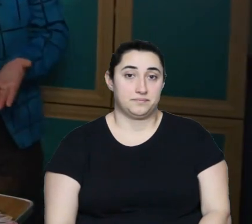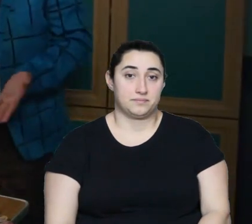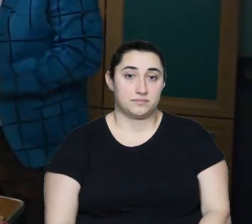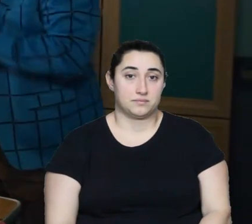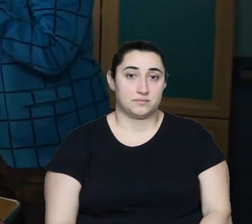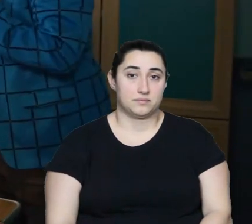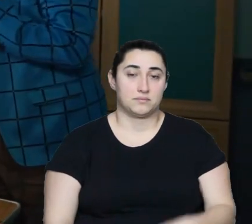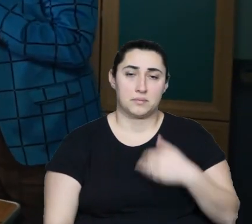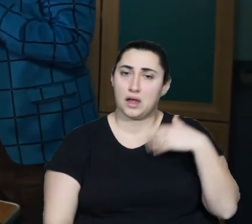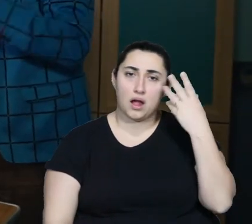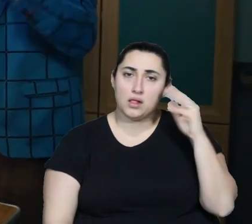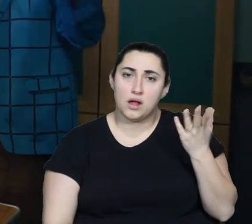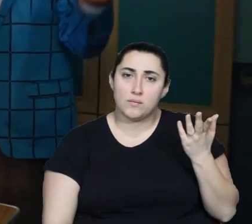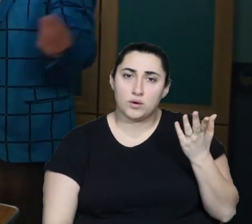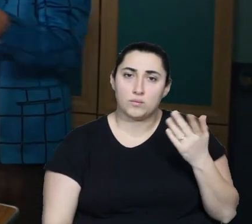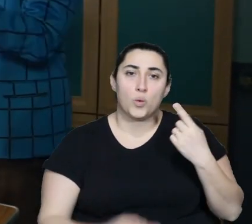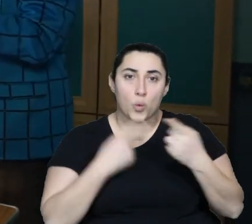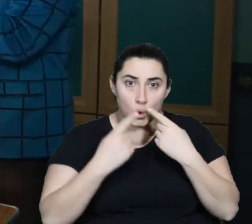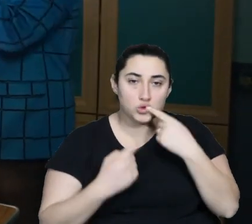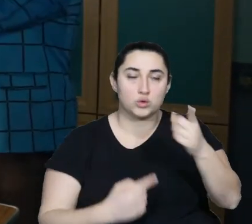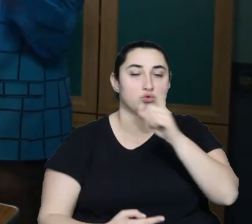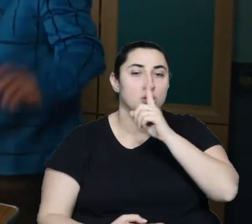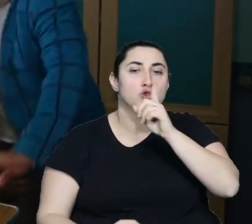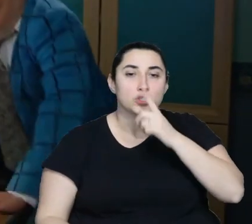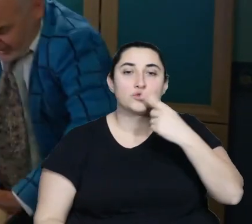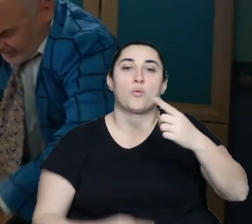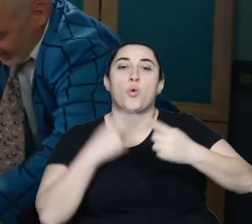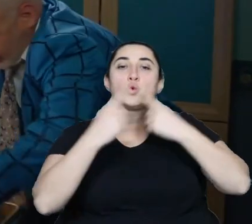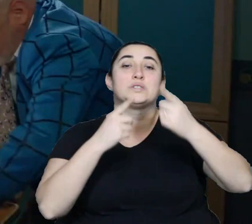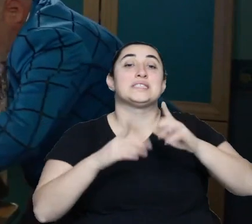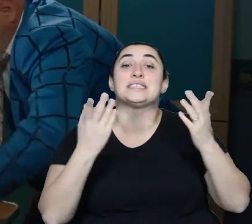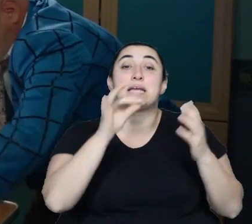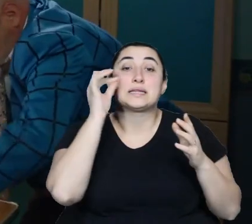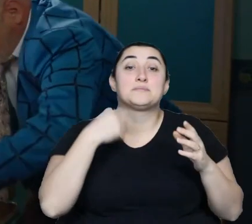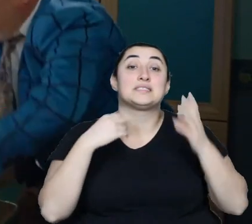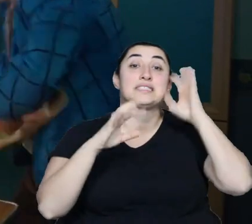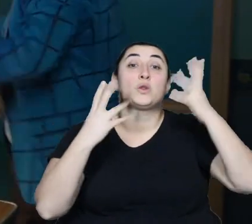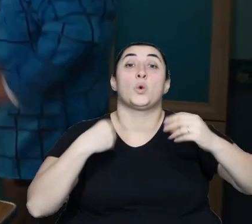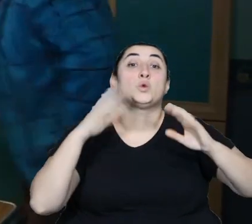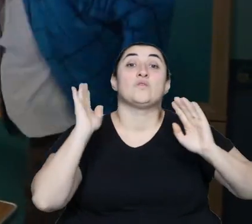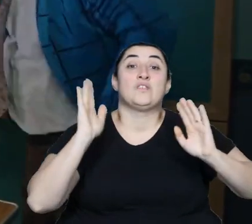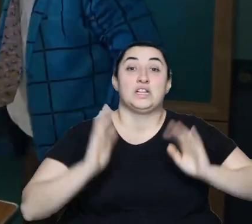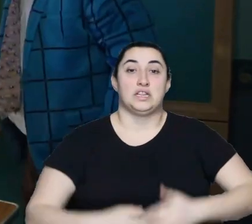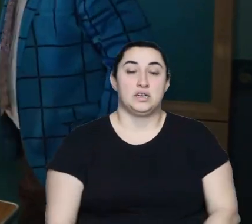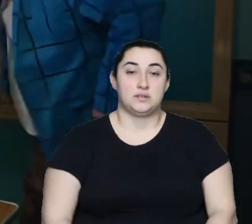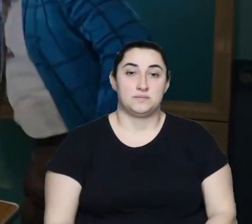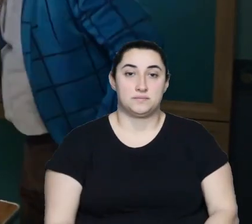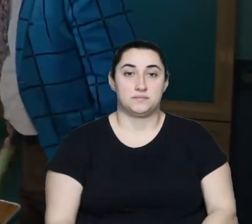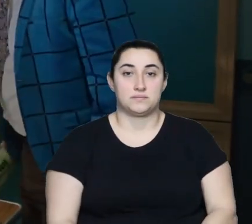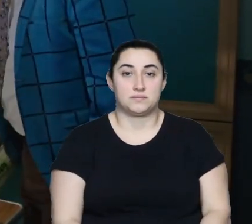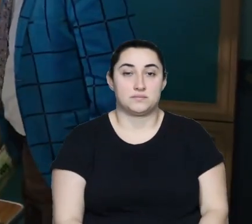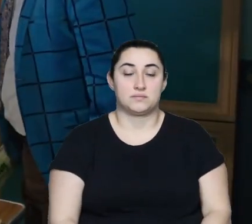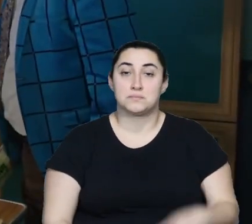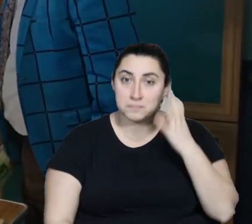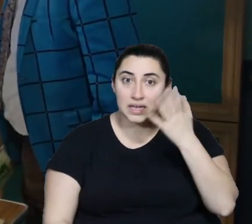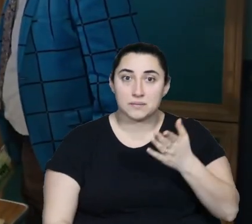Lan arkadaş ben anlamıyorum ya. Konuş dediğin zaman susar, sus dediğin zaman konuşuyor. Sen nasıl bir adamsın? Ben cinnet geldim burada. Lan manyak